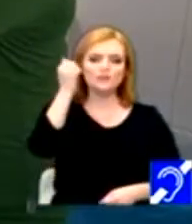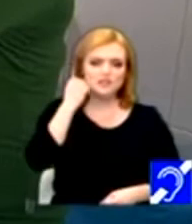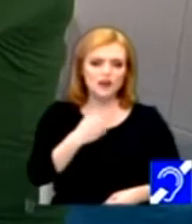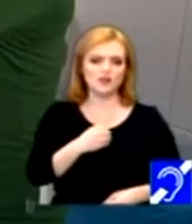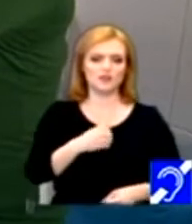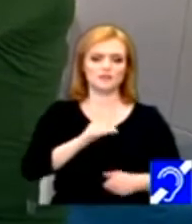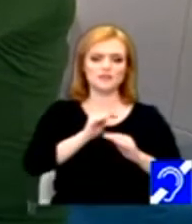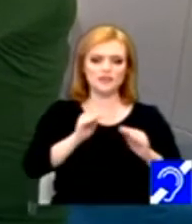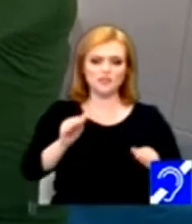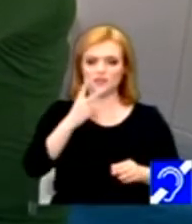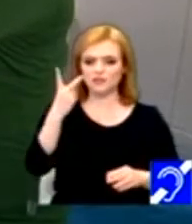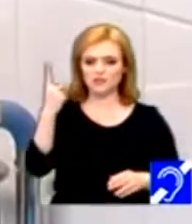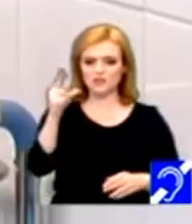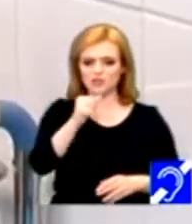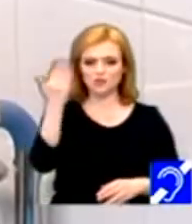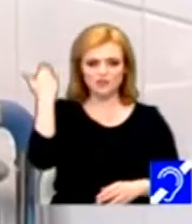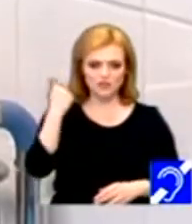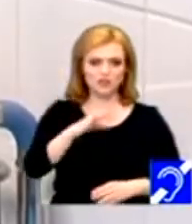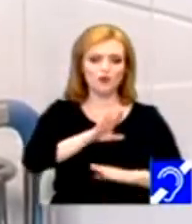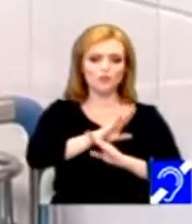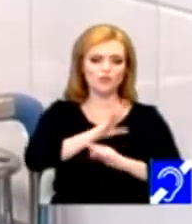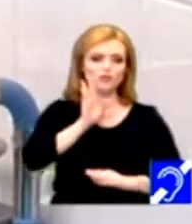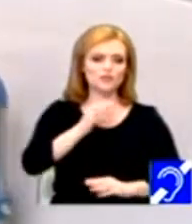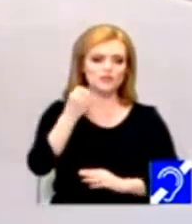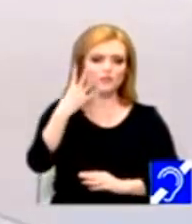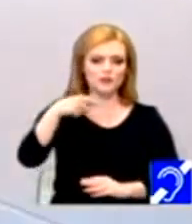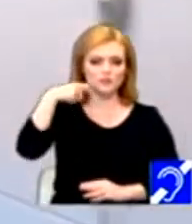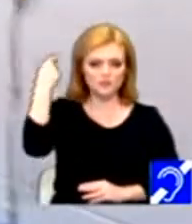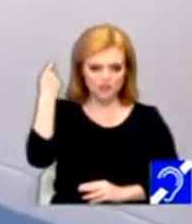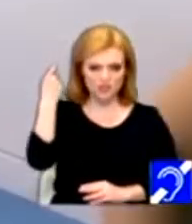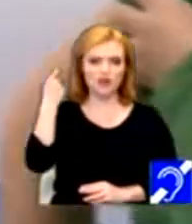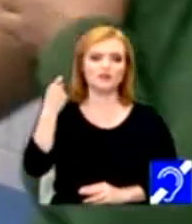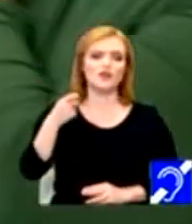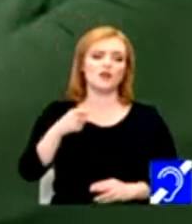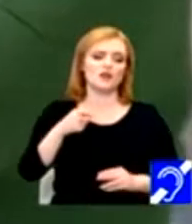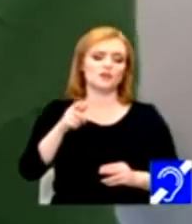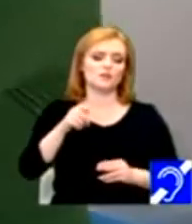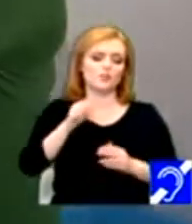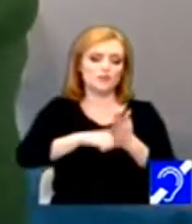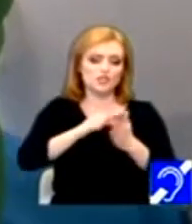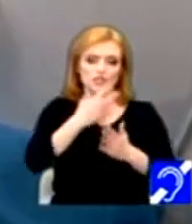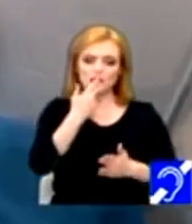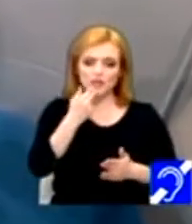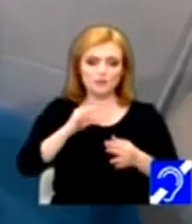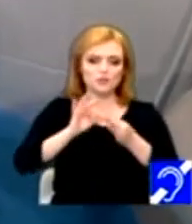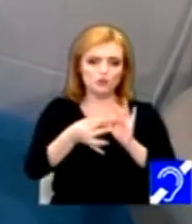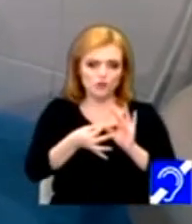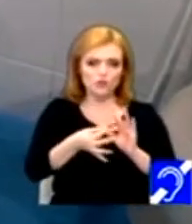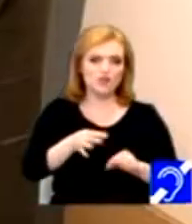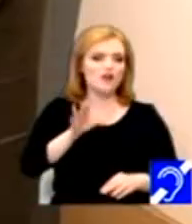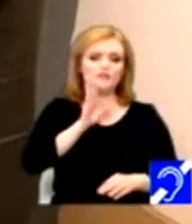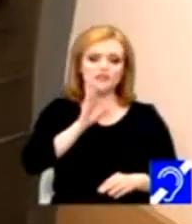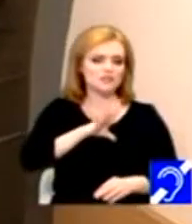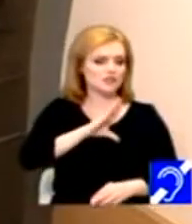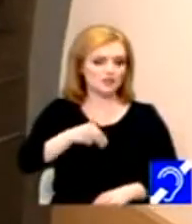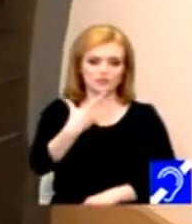o fată de 14 ani a murit la Spitalul Raional Cahul din cauza complicațiilor provocate de virusul gripal. Ea nu era